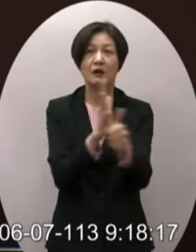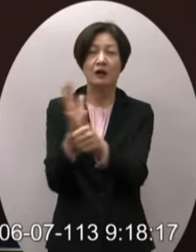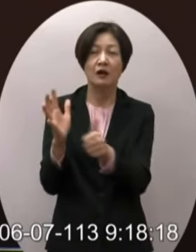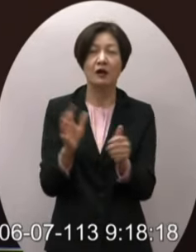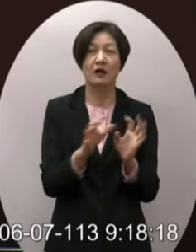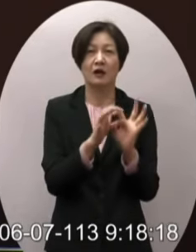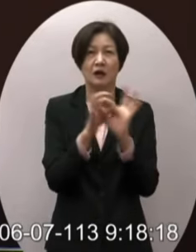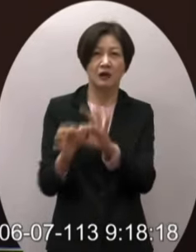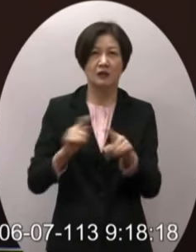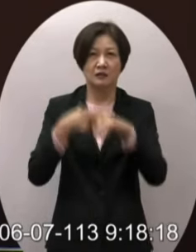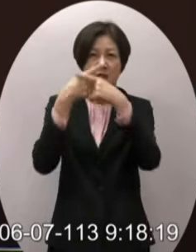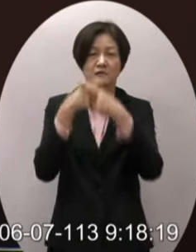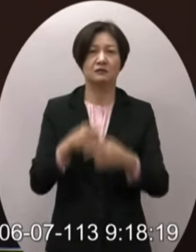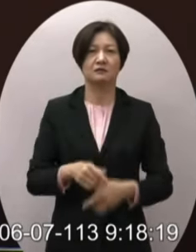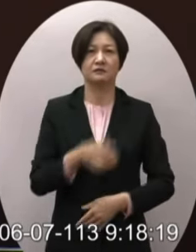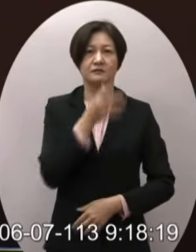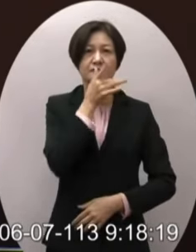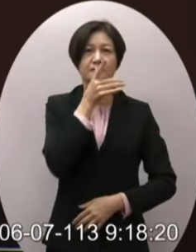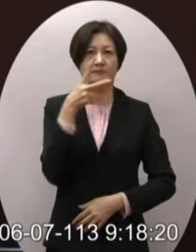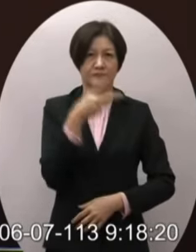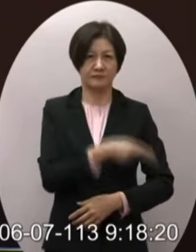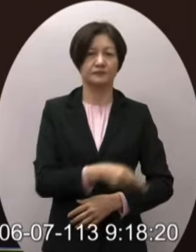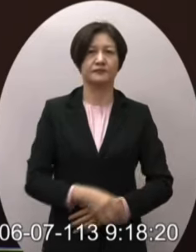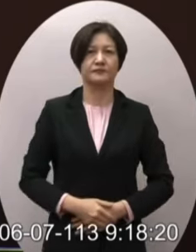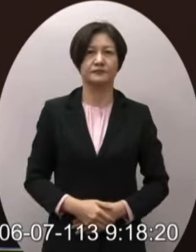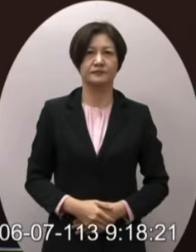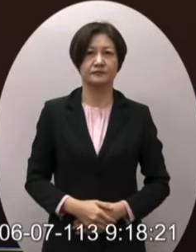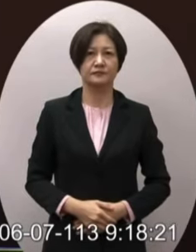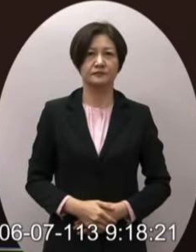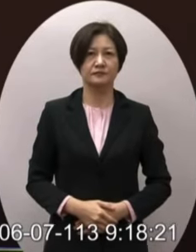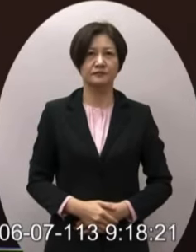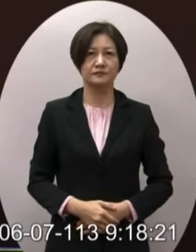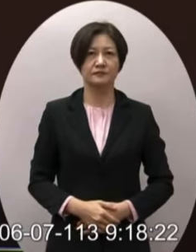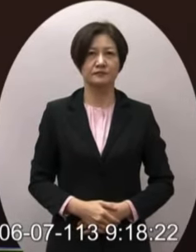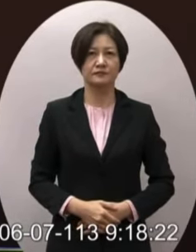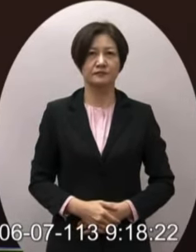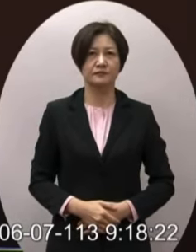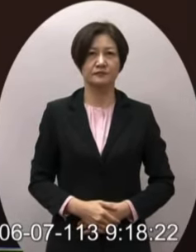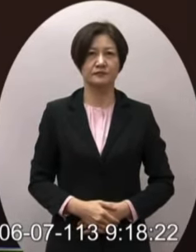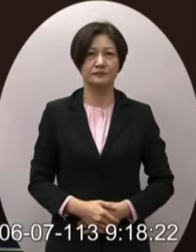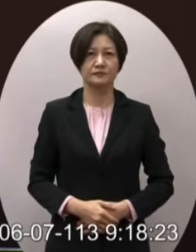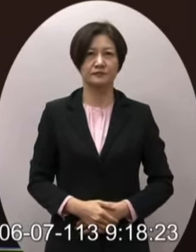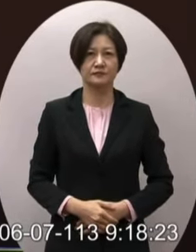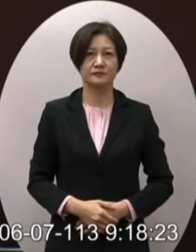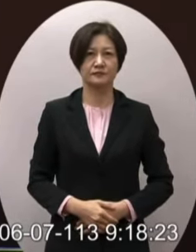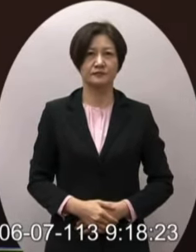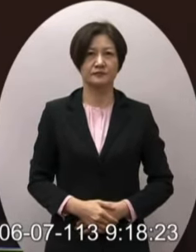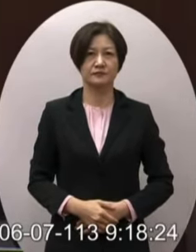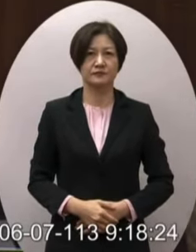去，恐怕我们国人连生病住院的权利都没有了。谢谢。